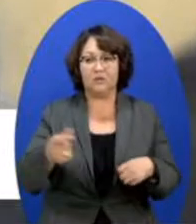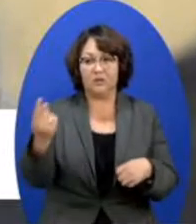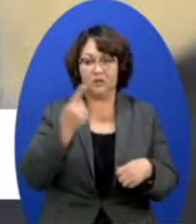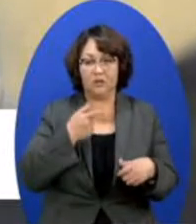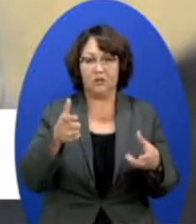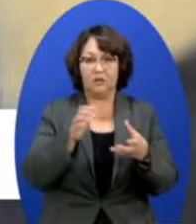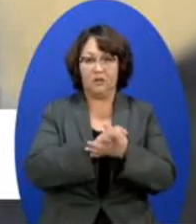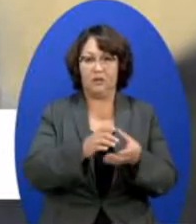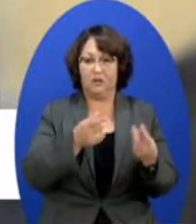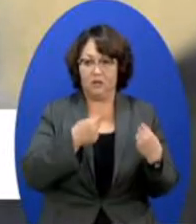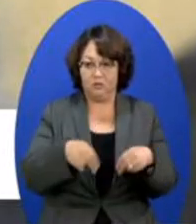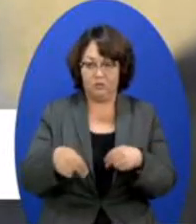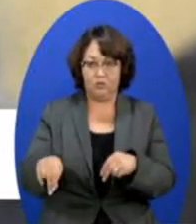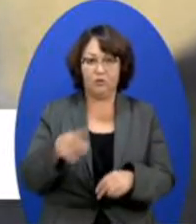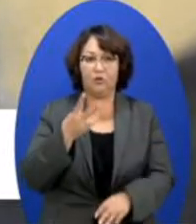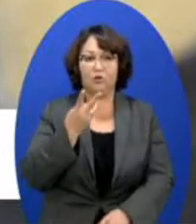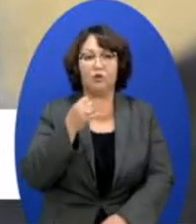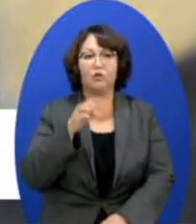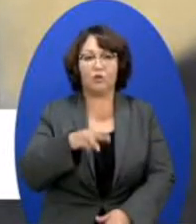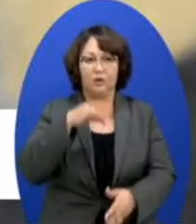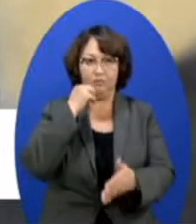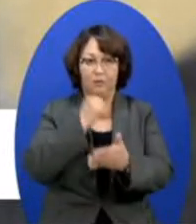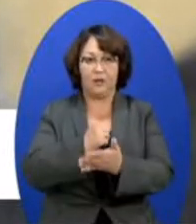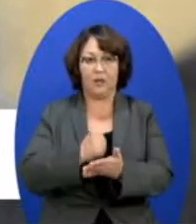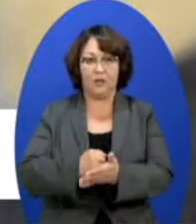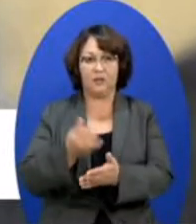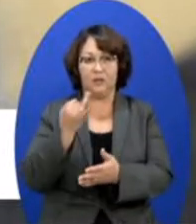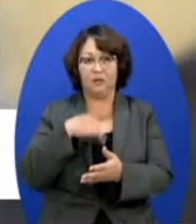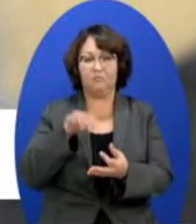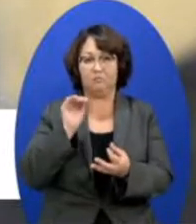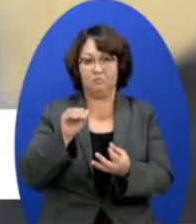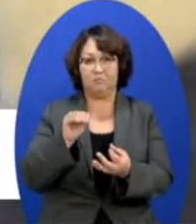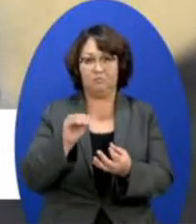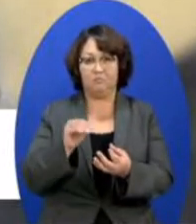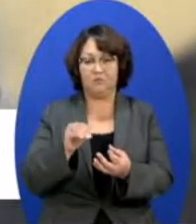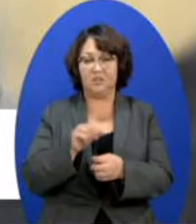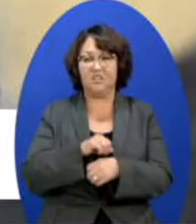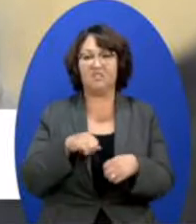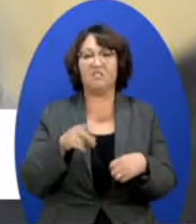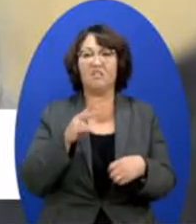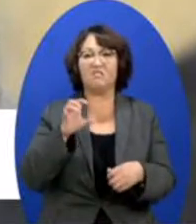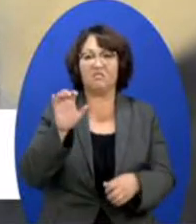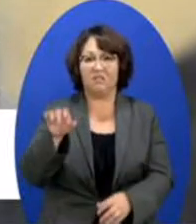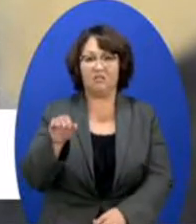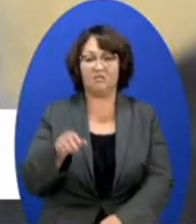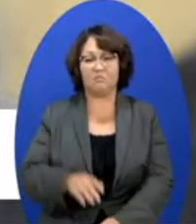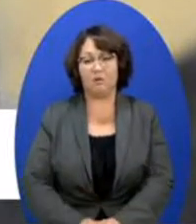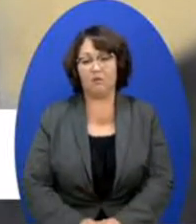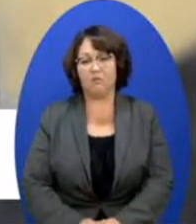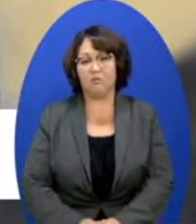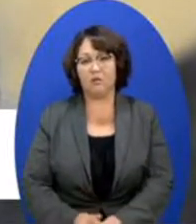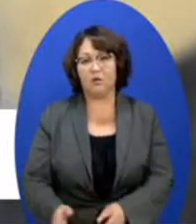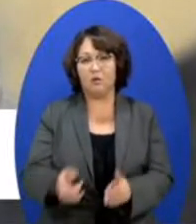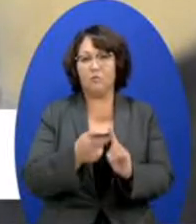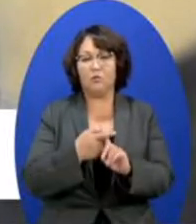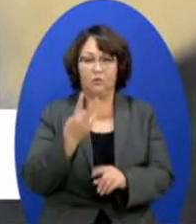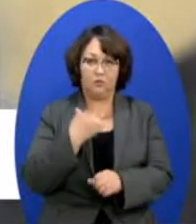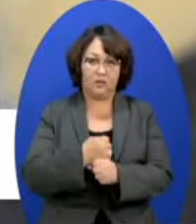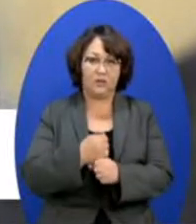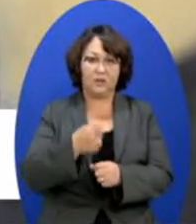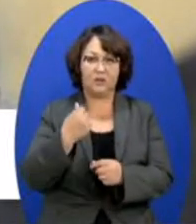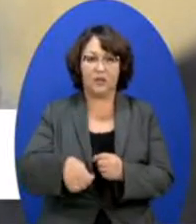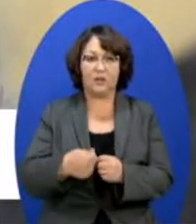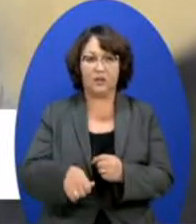гарын үсэг зураа, нотариудаар баталгаажуулаа гэдэг ийм зүйлүүдийг шаардаад байгаа. Тэгэхээр зэрэг энтэй холбоотой хэрвээ үнэхээр үйл